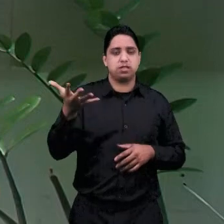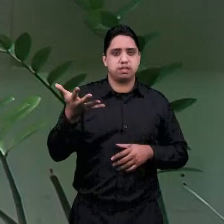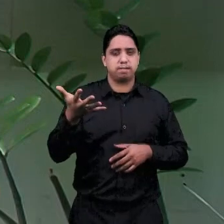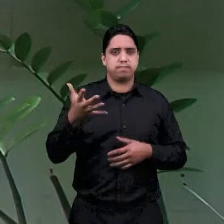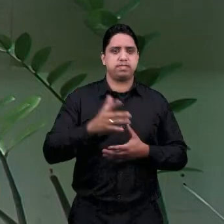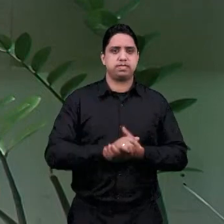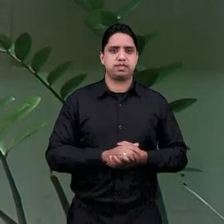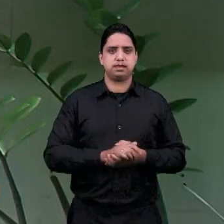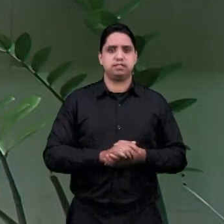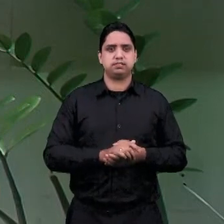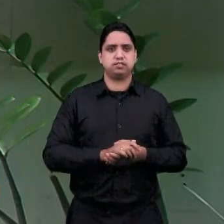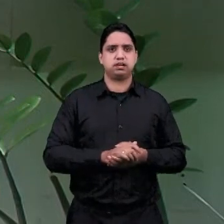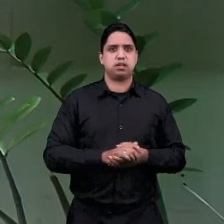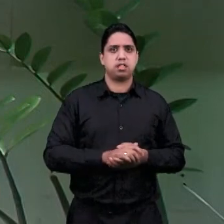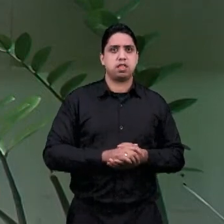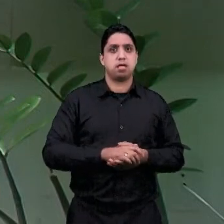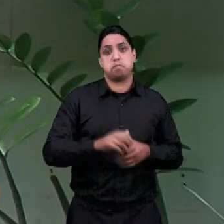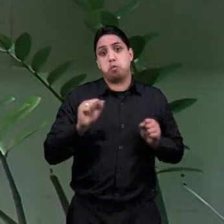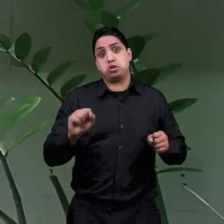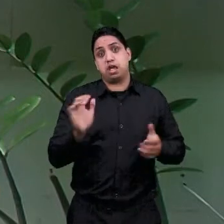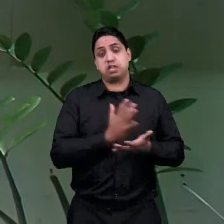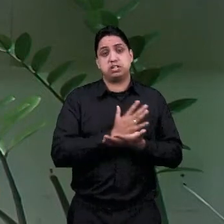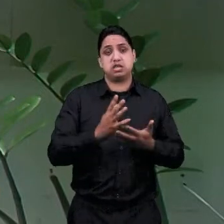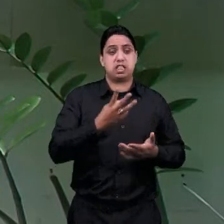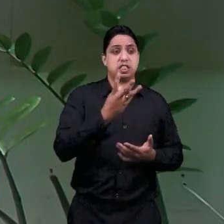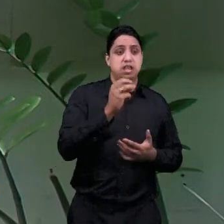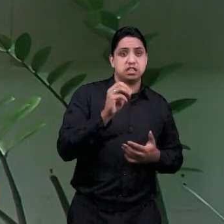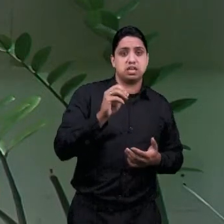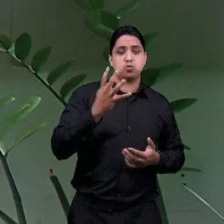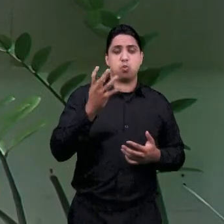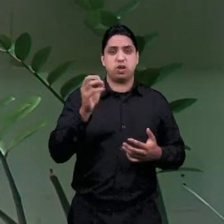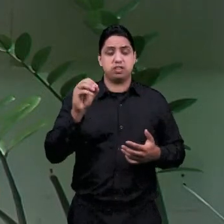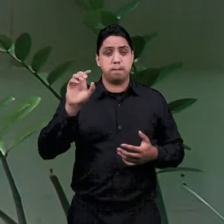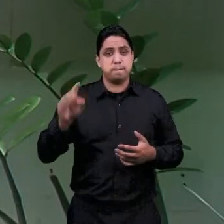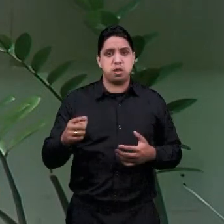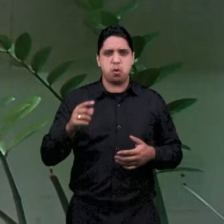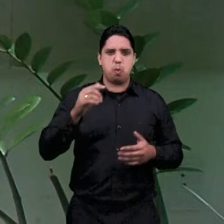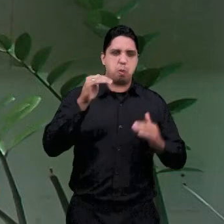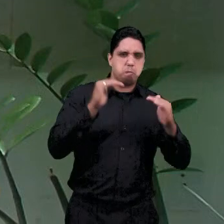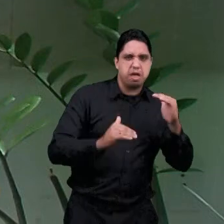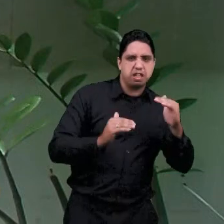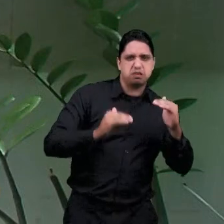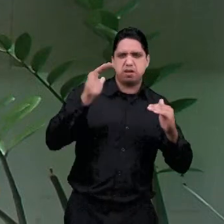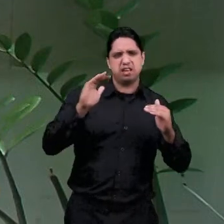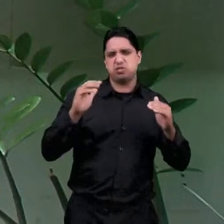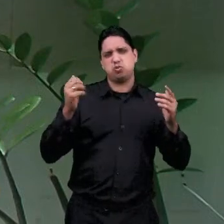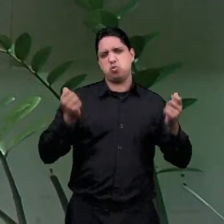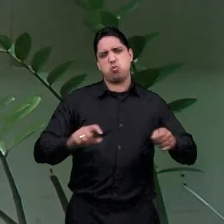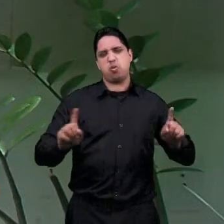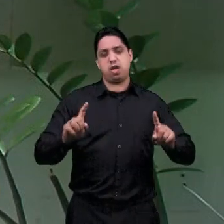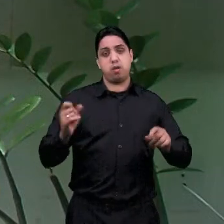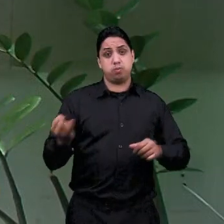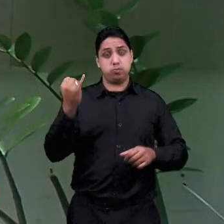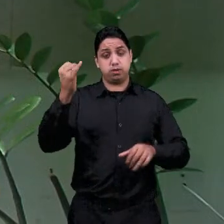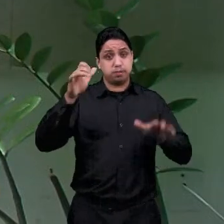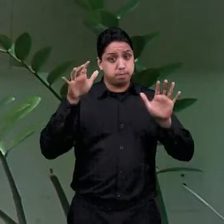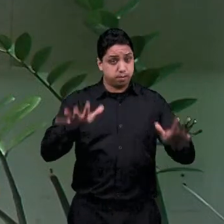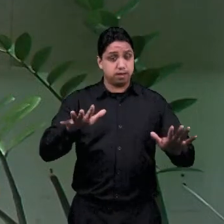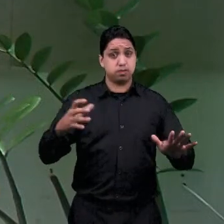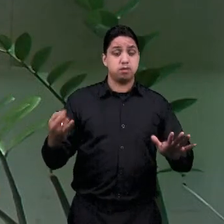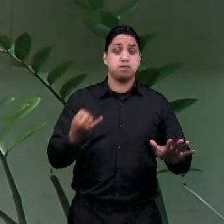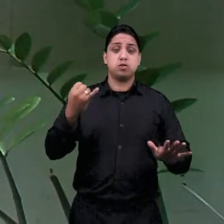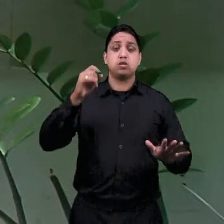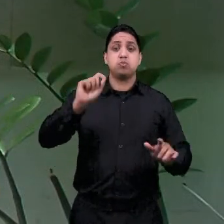qui peuvent être de 300 à 400 000 personnes, moins ou plus. Cela n'est pas très important, mais l'important, c'est que notre